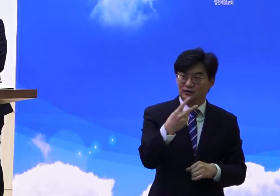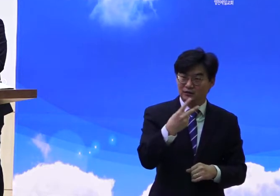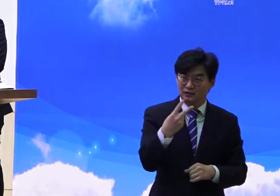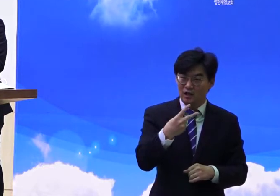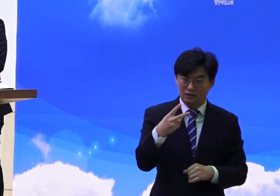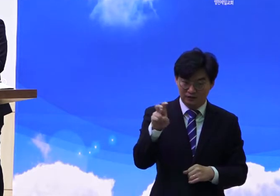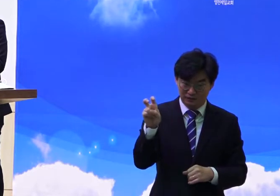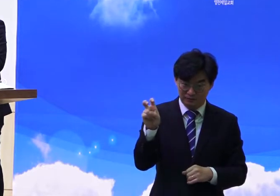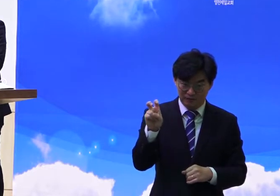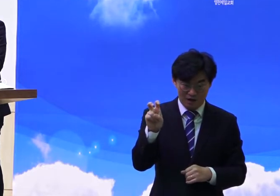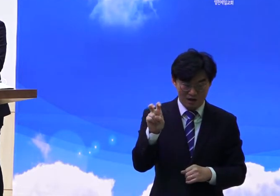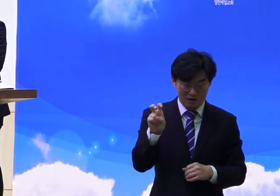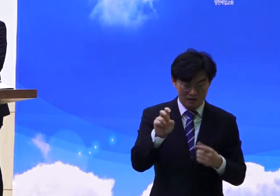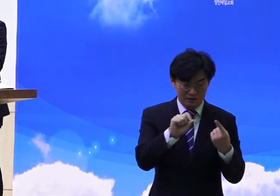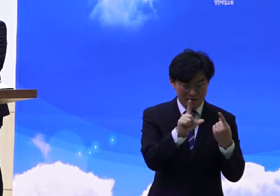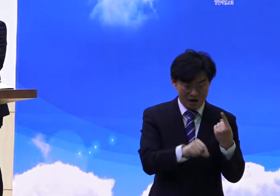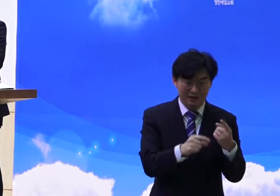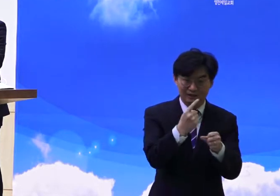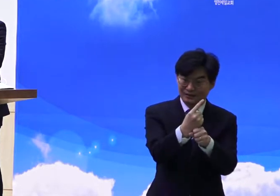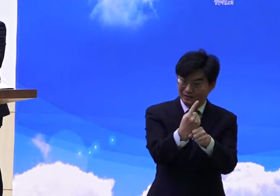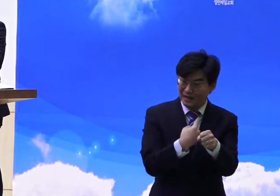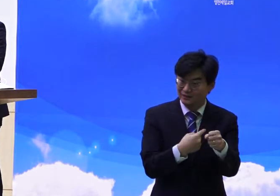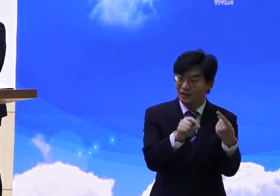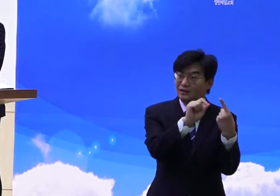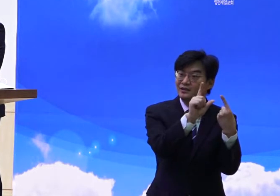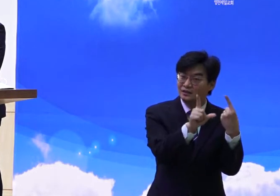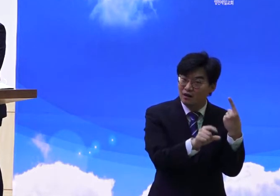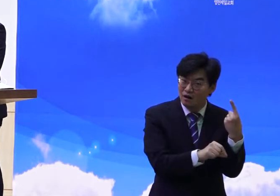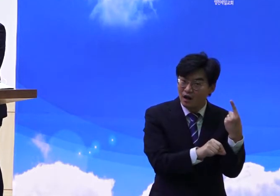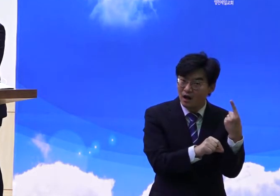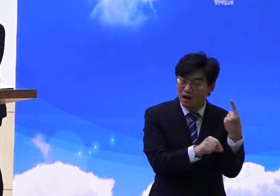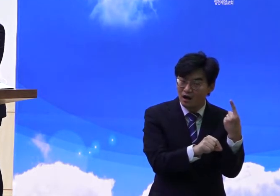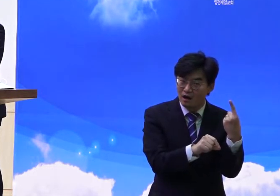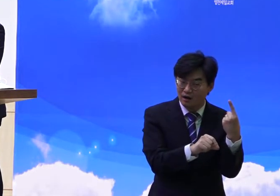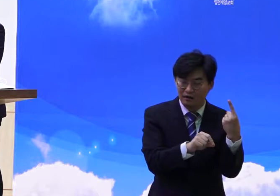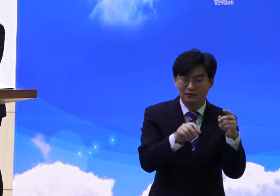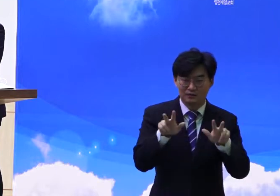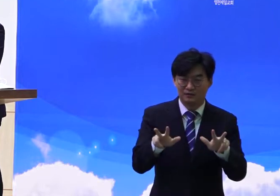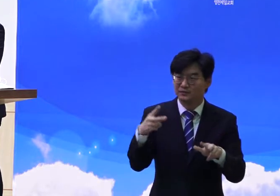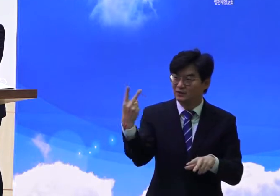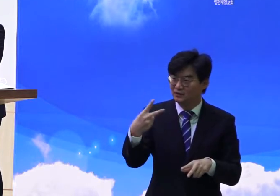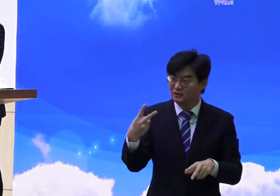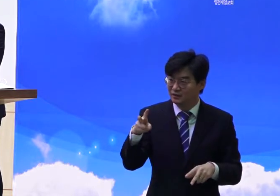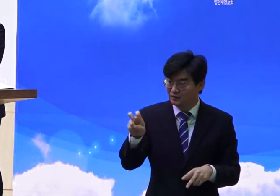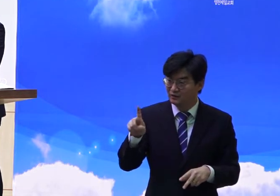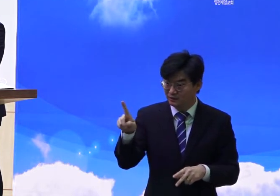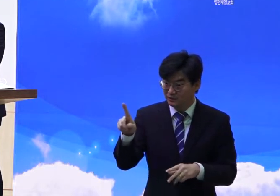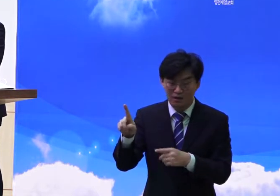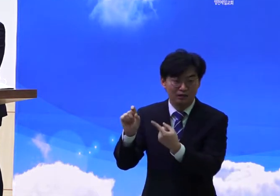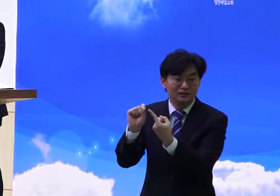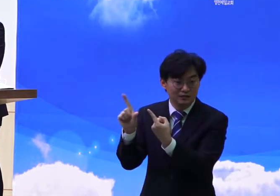1월, 1년쯤 전이죠. 2020년 1월에 비해서 1년이 지난 2021년